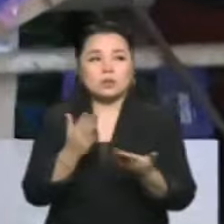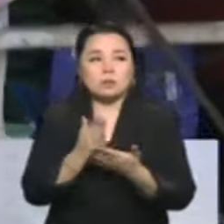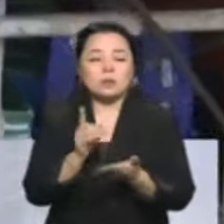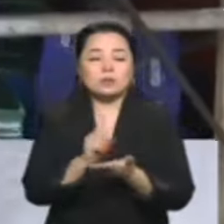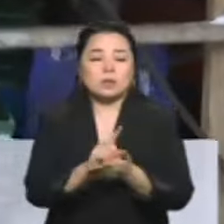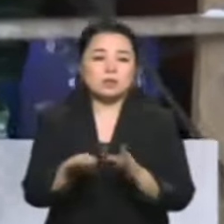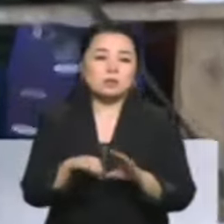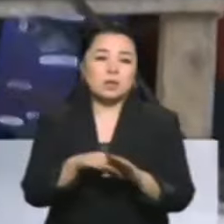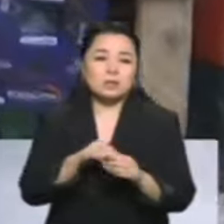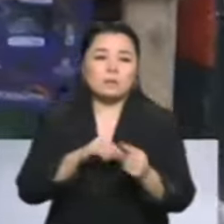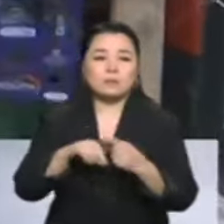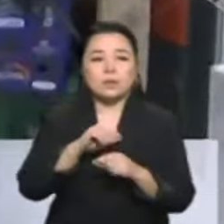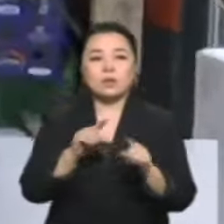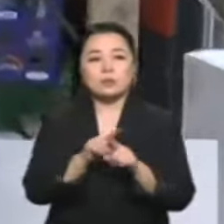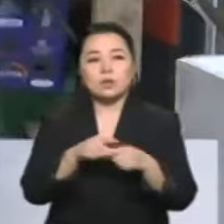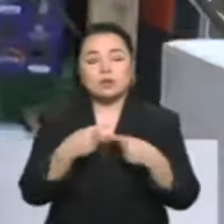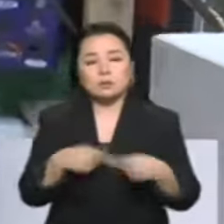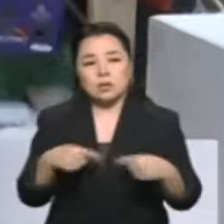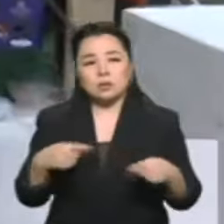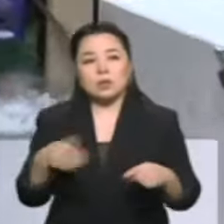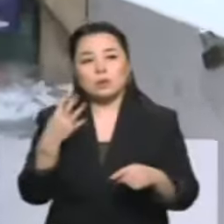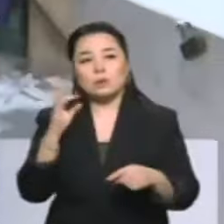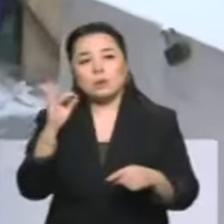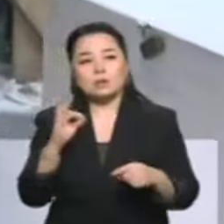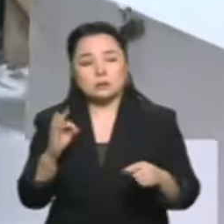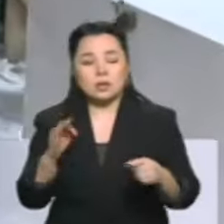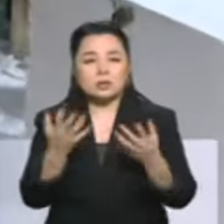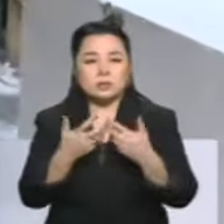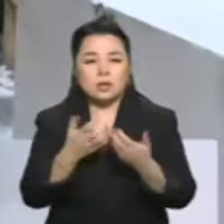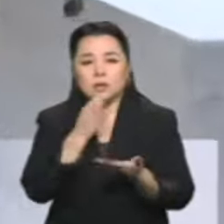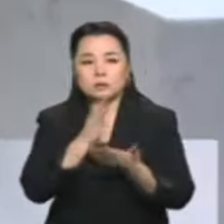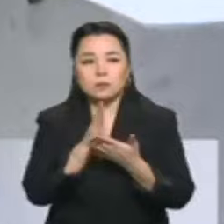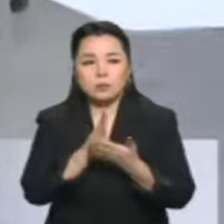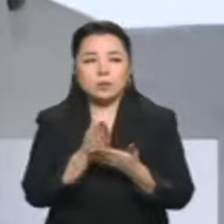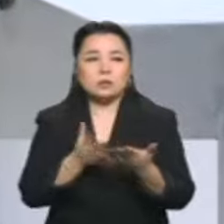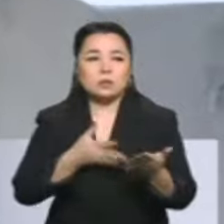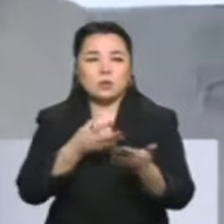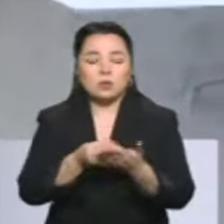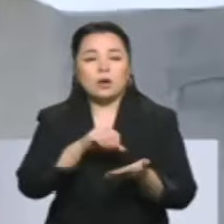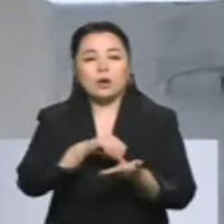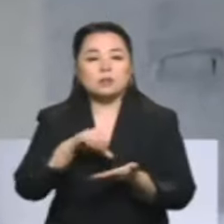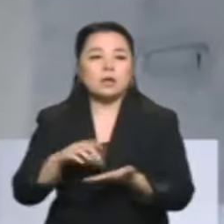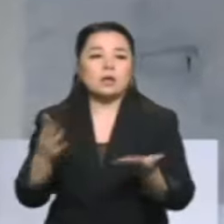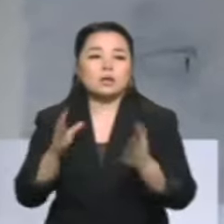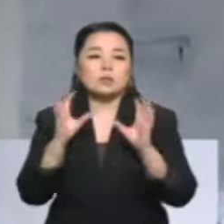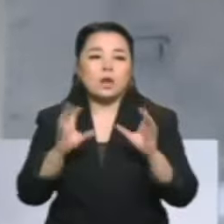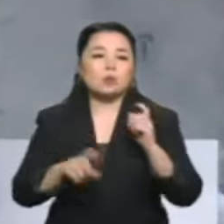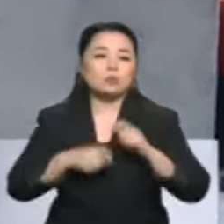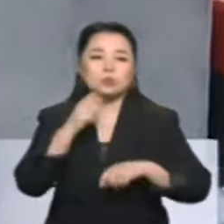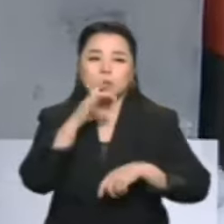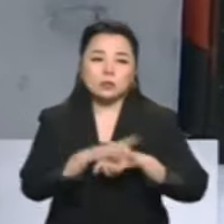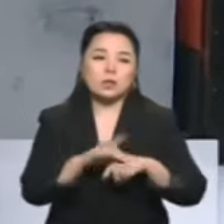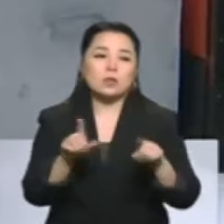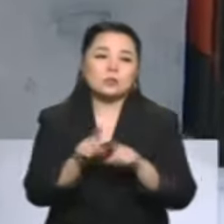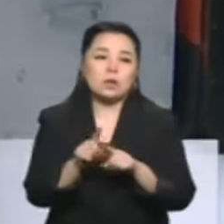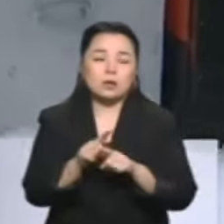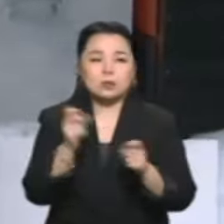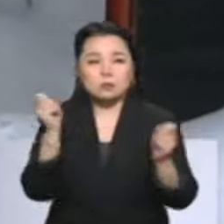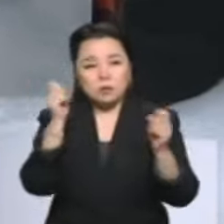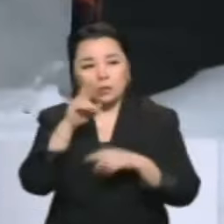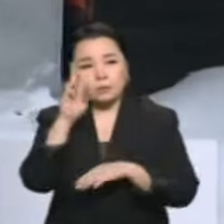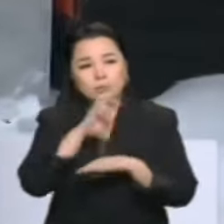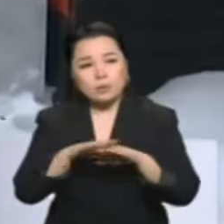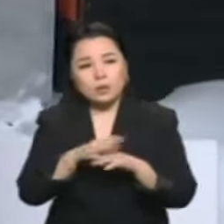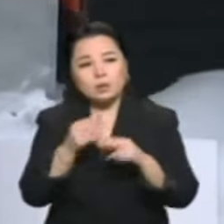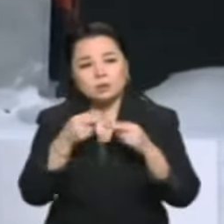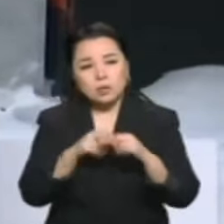мөлшерлері кәсіпкерлік түріне байланысты бірден 4%-ға дейін есептеледі. Демек төлемге қатысты қандай да бір заң бұзушылық байқаған болсаңыз,